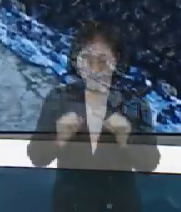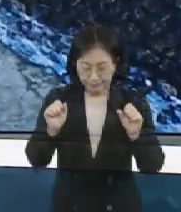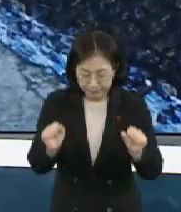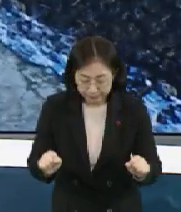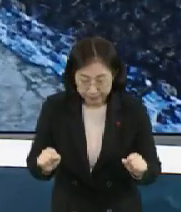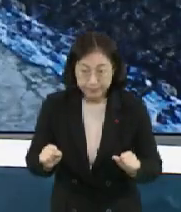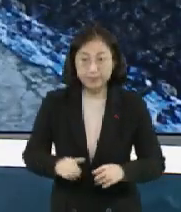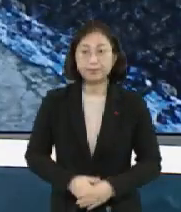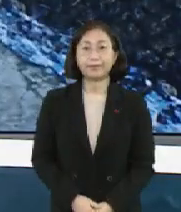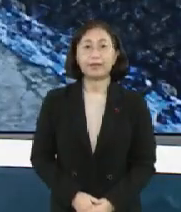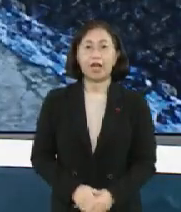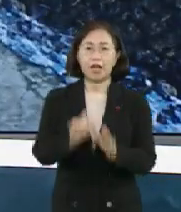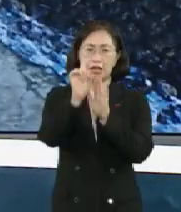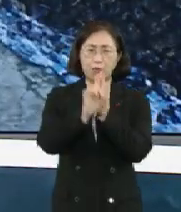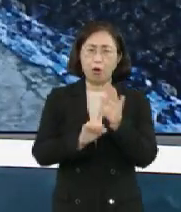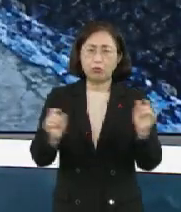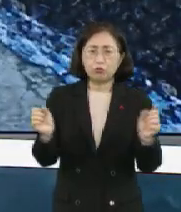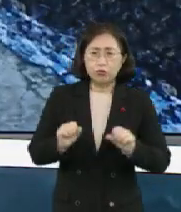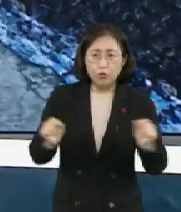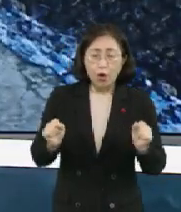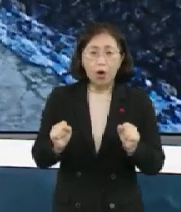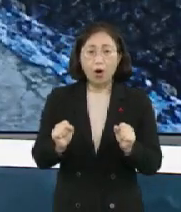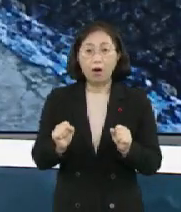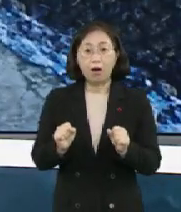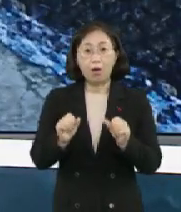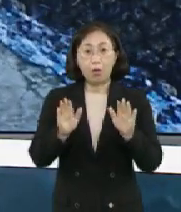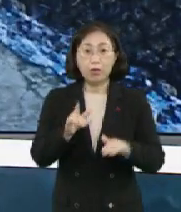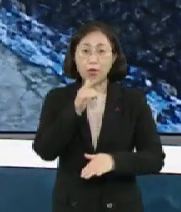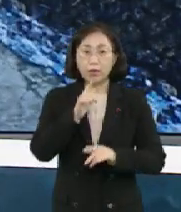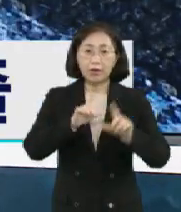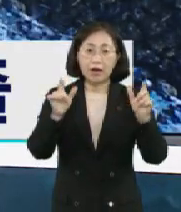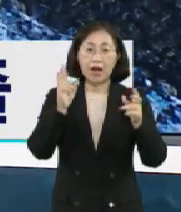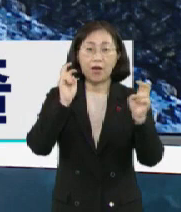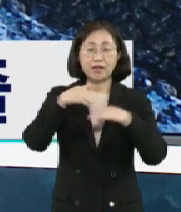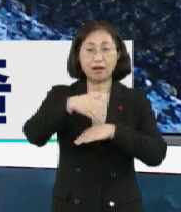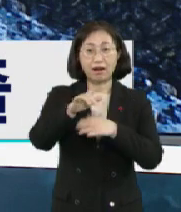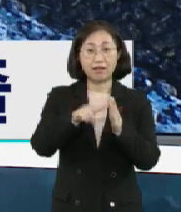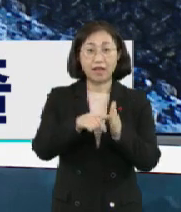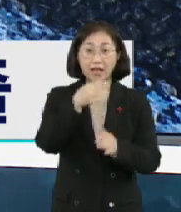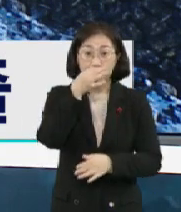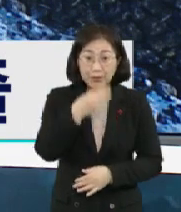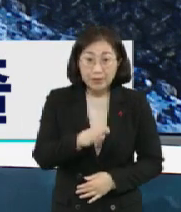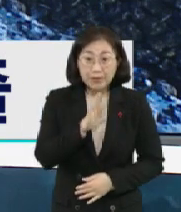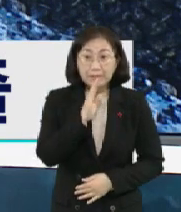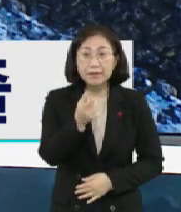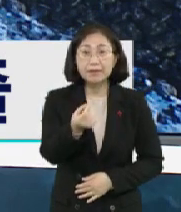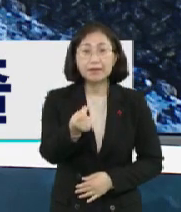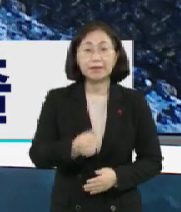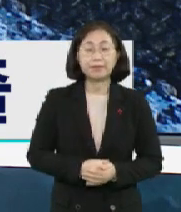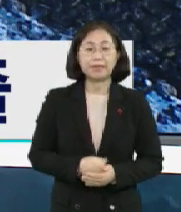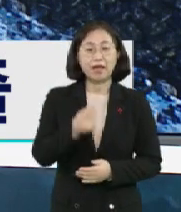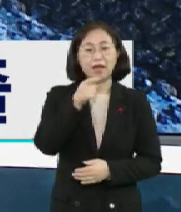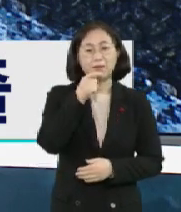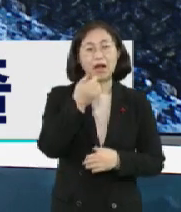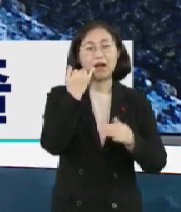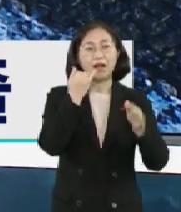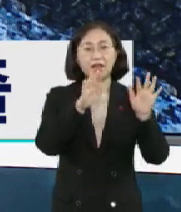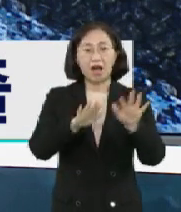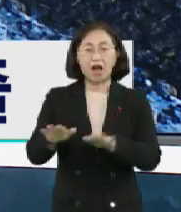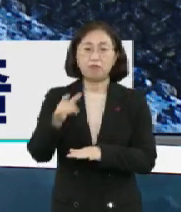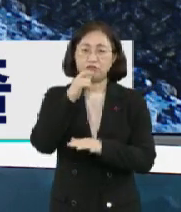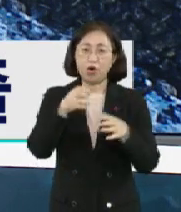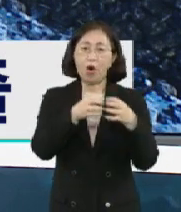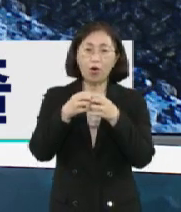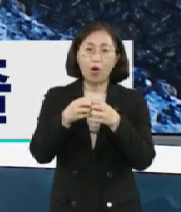여러분 안녕하십니까? 매서운 추위 때문에 월요일 출근길 고생하신 분들 많으셨죠? 바닷물이 얼어붙을 정도로